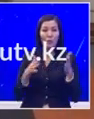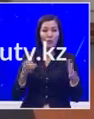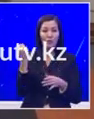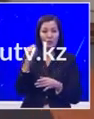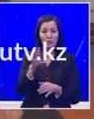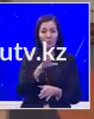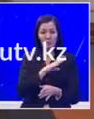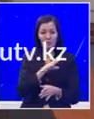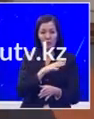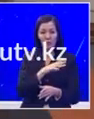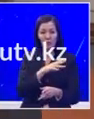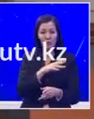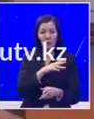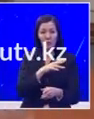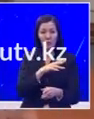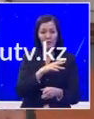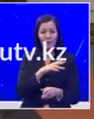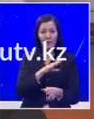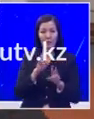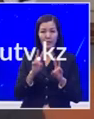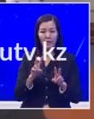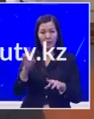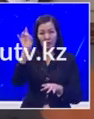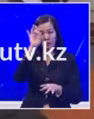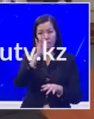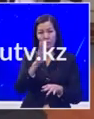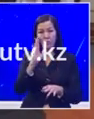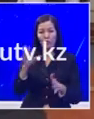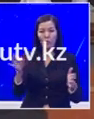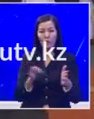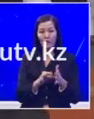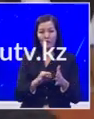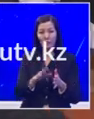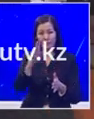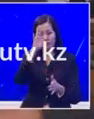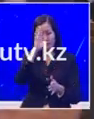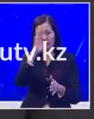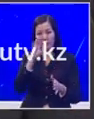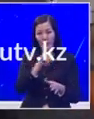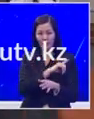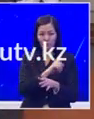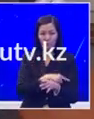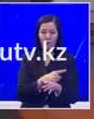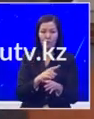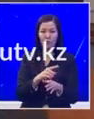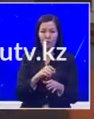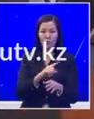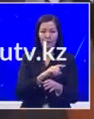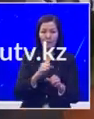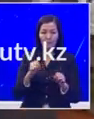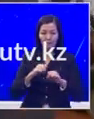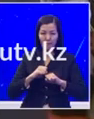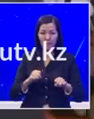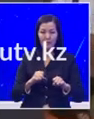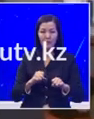сияқты. Тек қана жерде чемпион болу мақсат емес, ер азамат болып парыз. Ертең халықты, елді, отанды